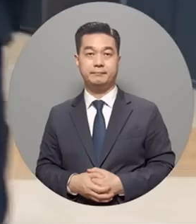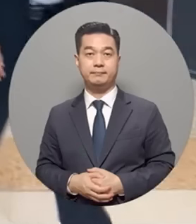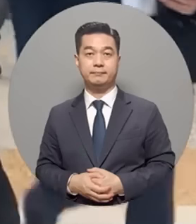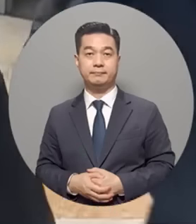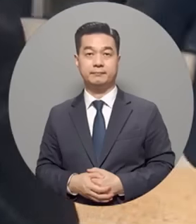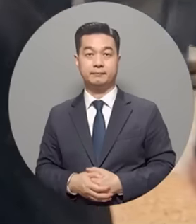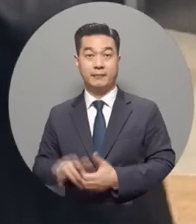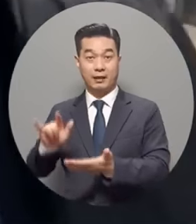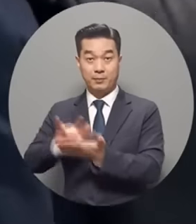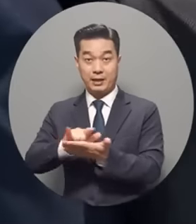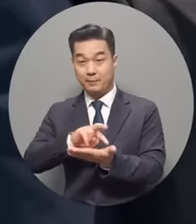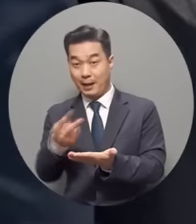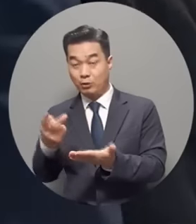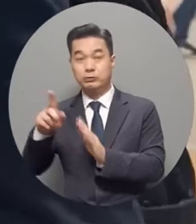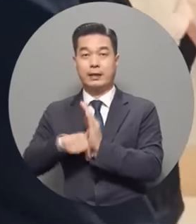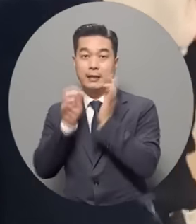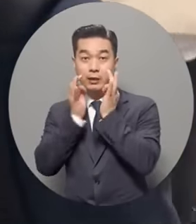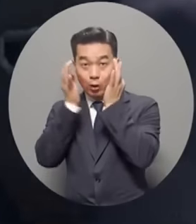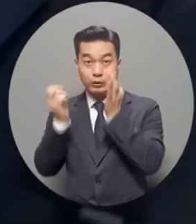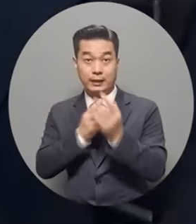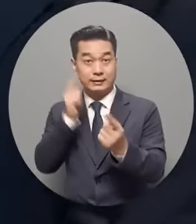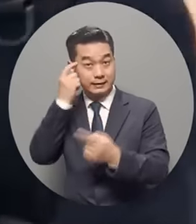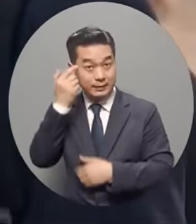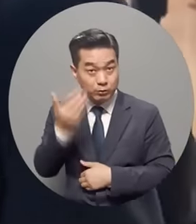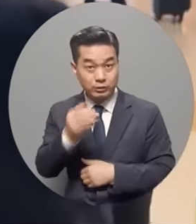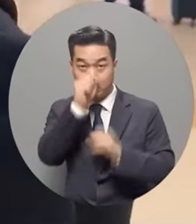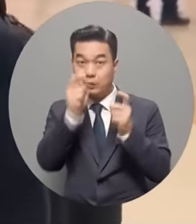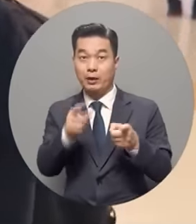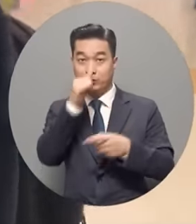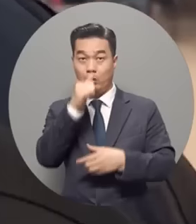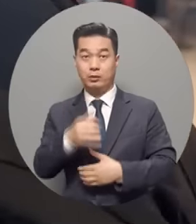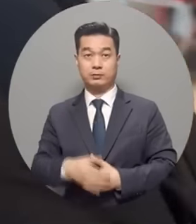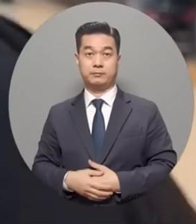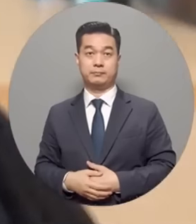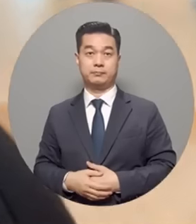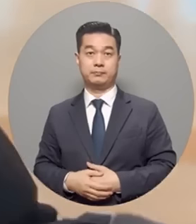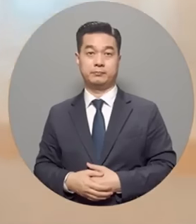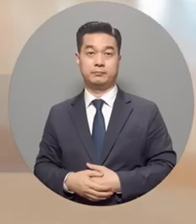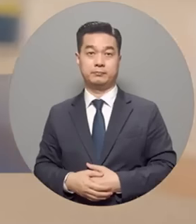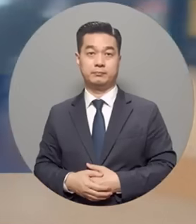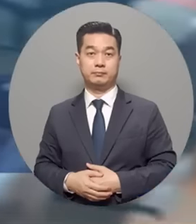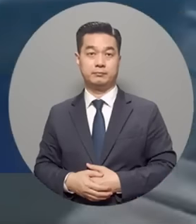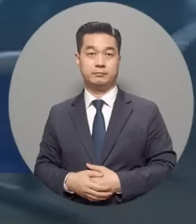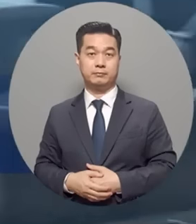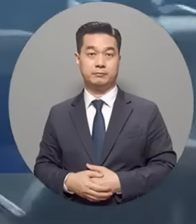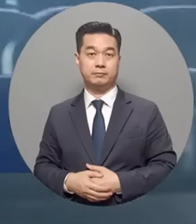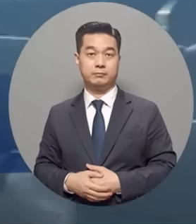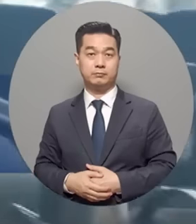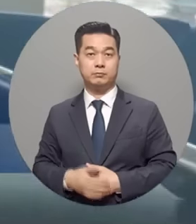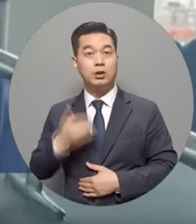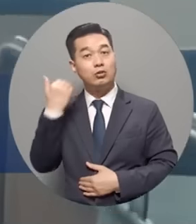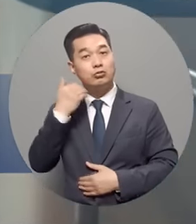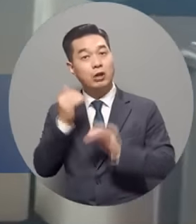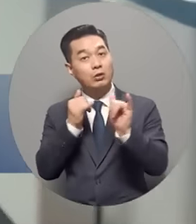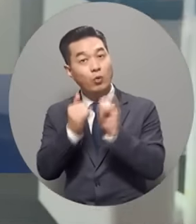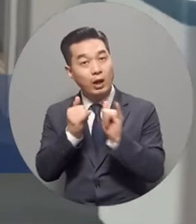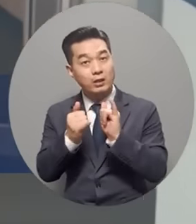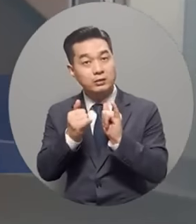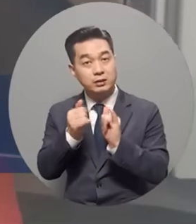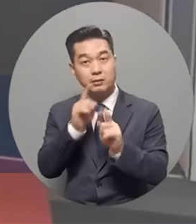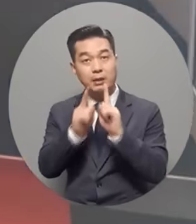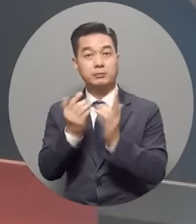비행기를 갈아탈 때 겨우 다시 질문할 기회가 생겼습니다. 누구랑 했는지 그것도